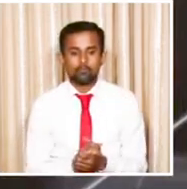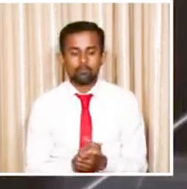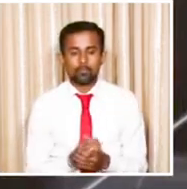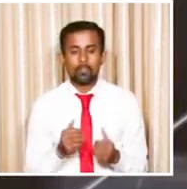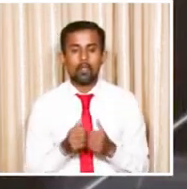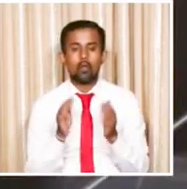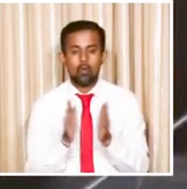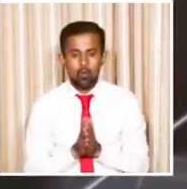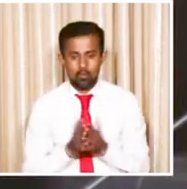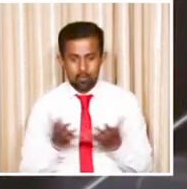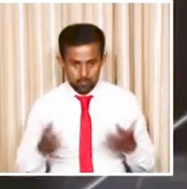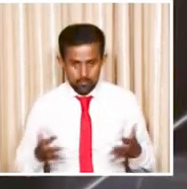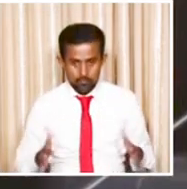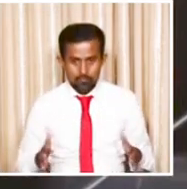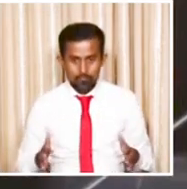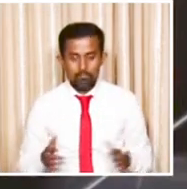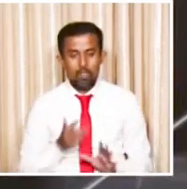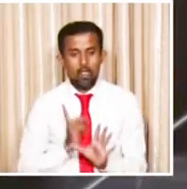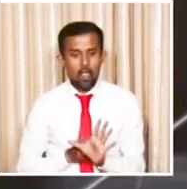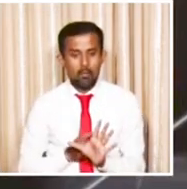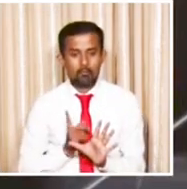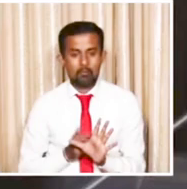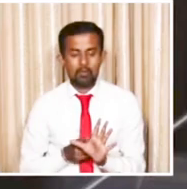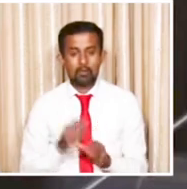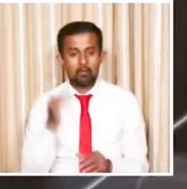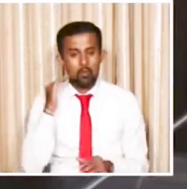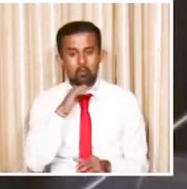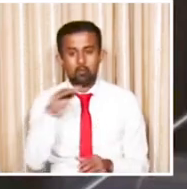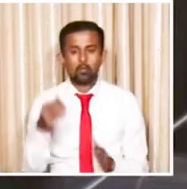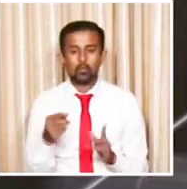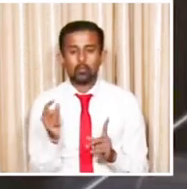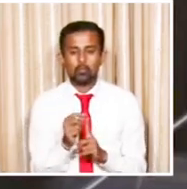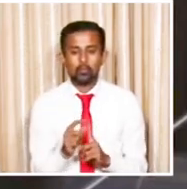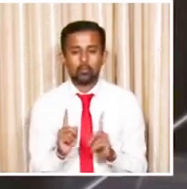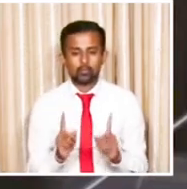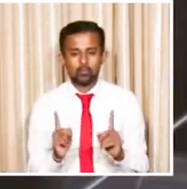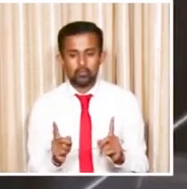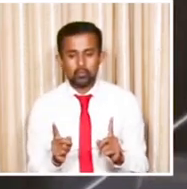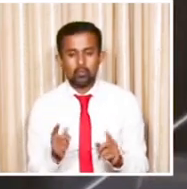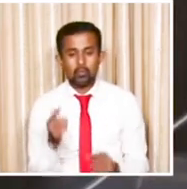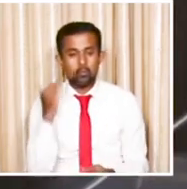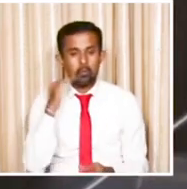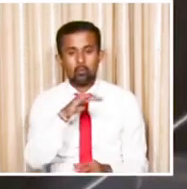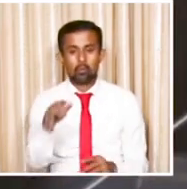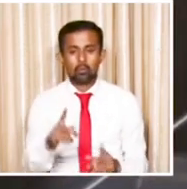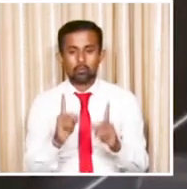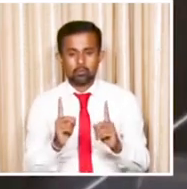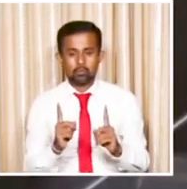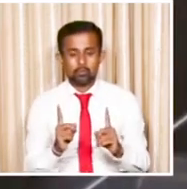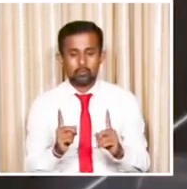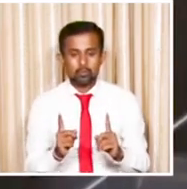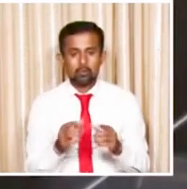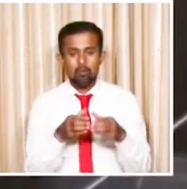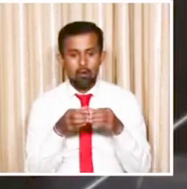හැම එකක්ම වෙලා තියෙන්නේ මේ හැමදාම මේ මිනිස්සුන්ව දුප්පත්කමේ තියාගන්න මේ මිනිස්සුන්ව මෙතන තියාගන්න යම්